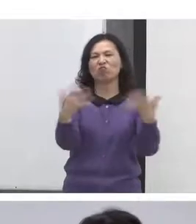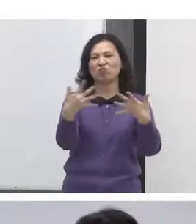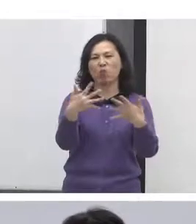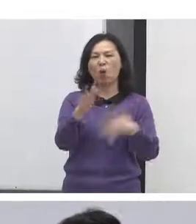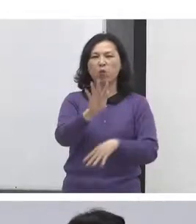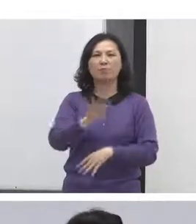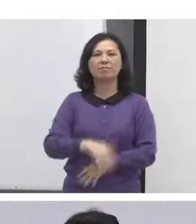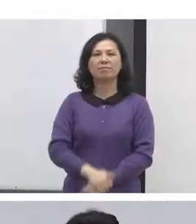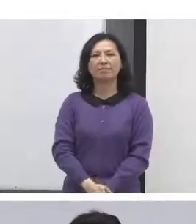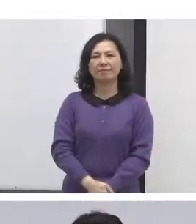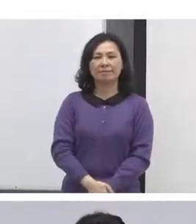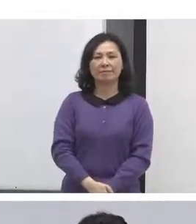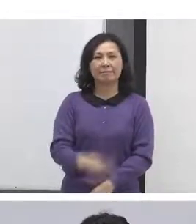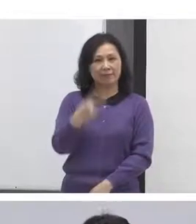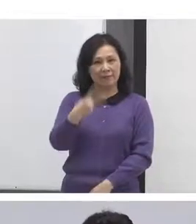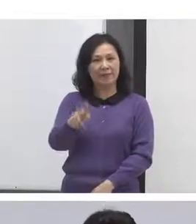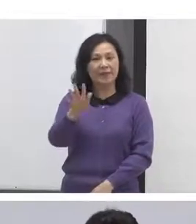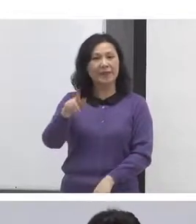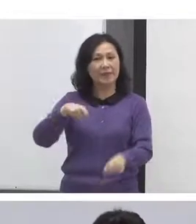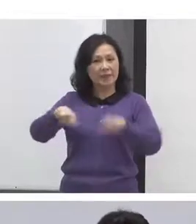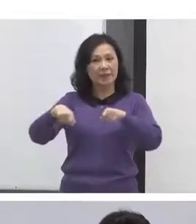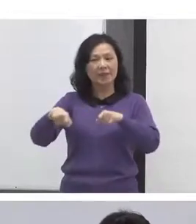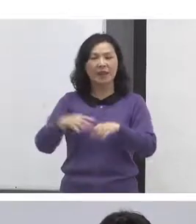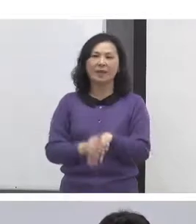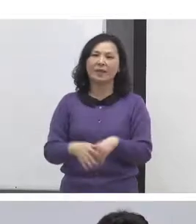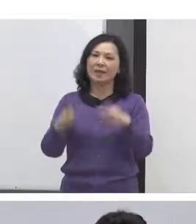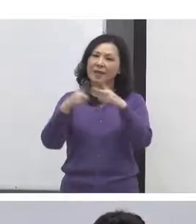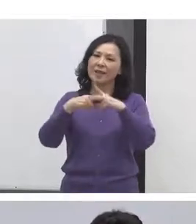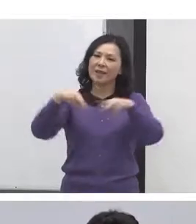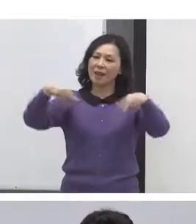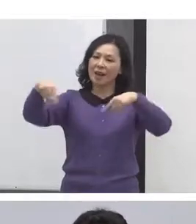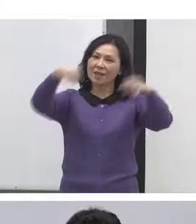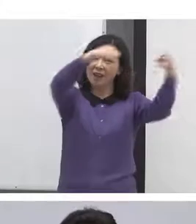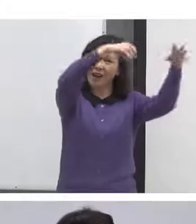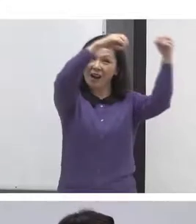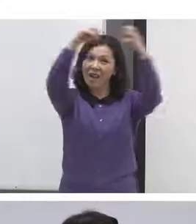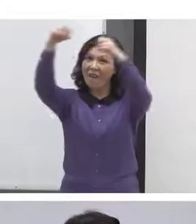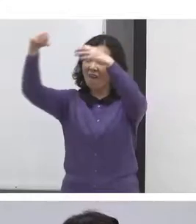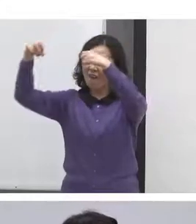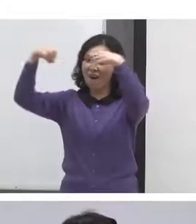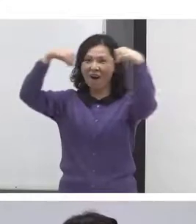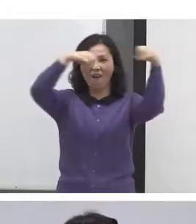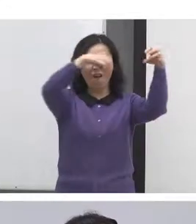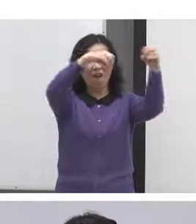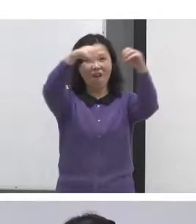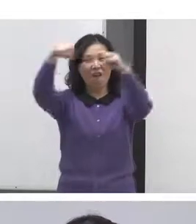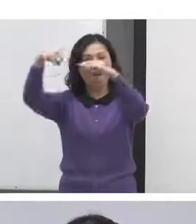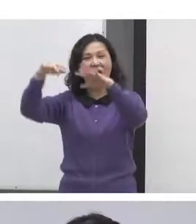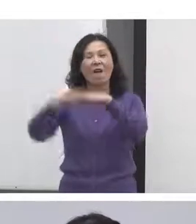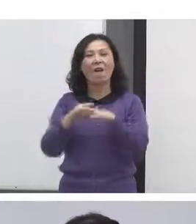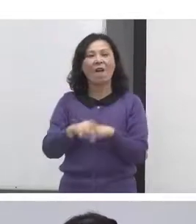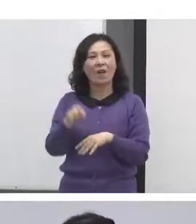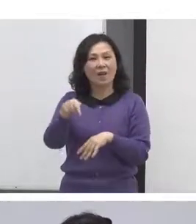是在讲这个小行星。好，那这个小行星它一开始其实是说，